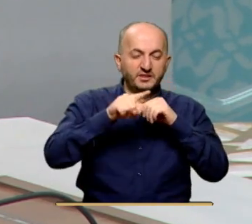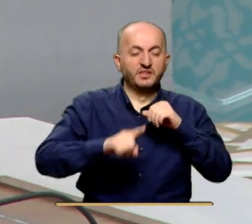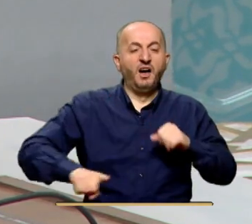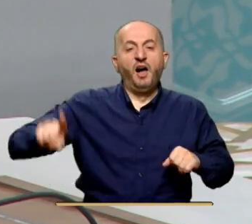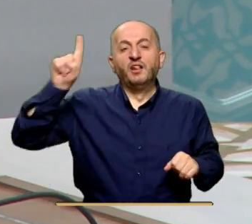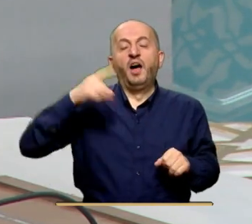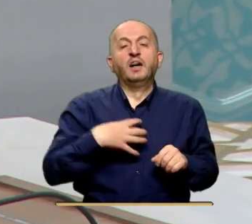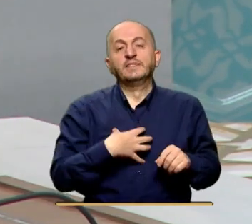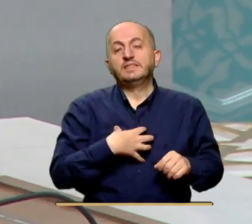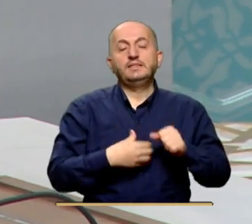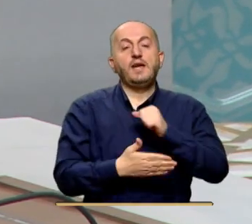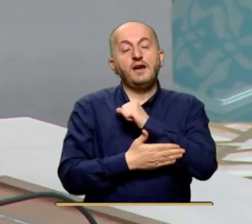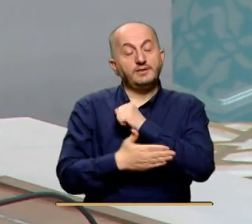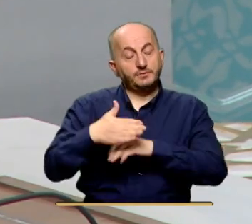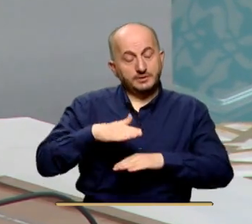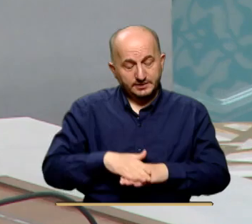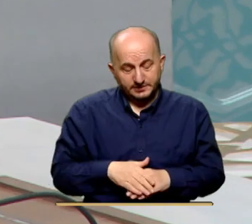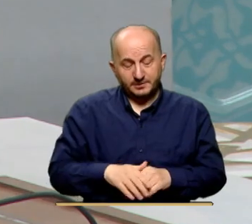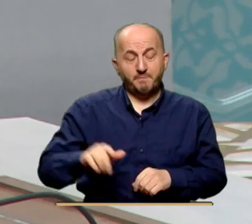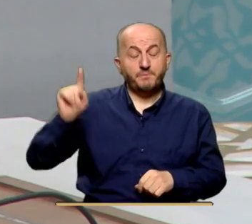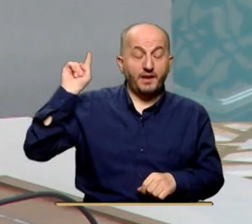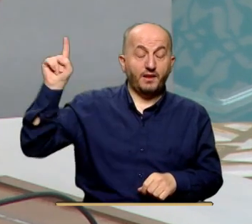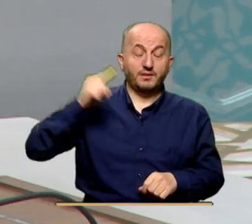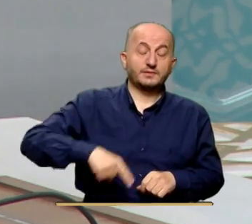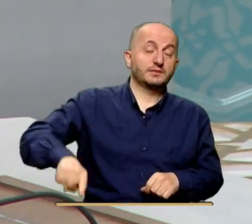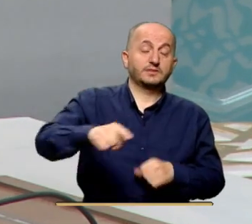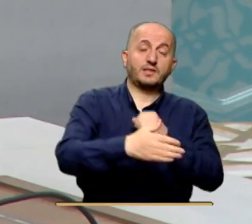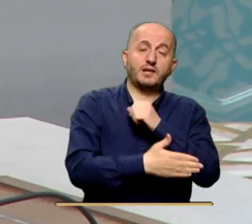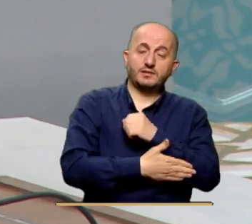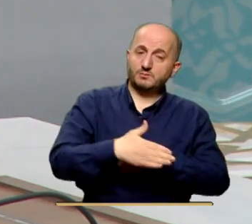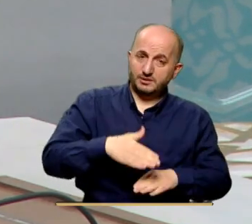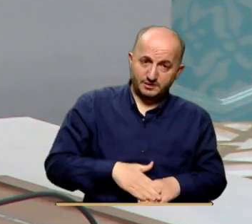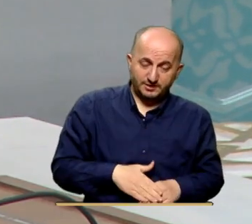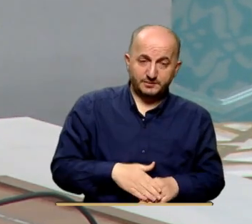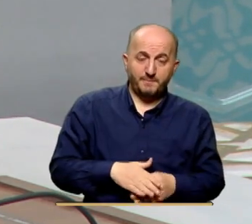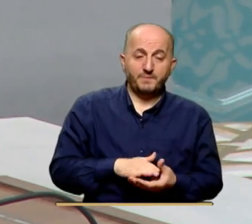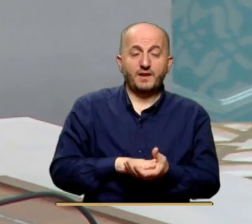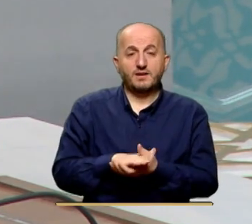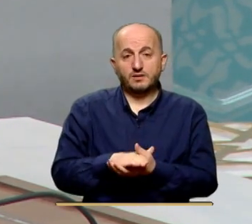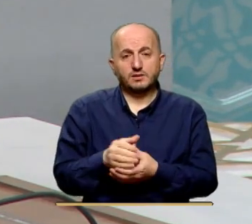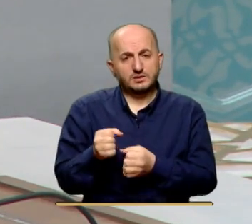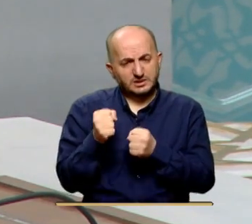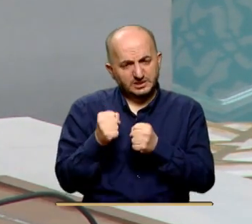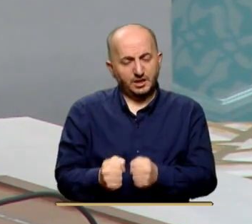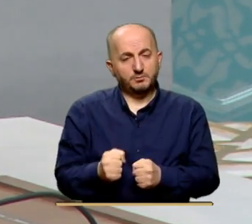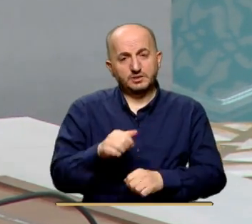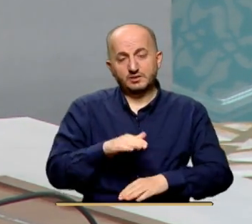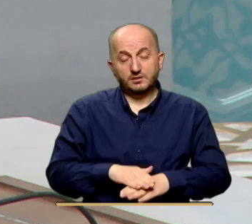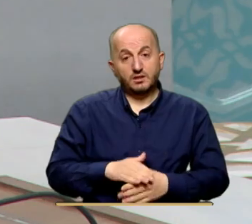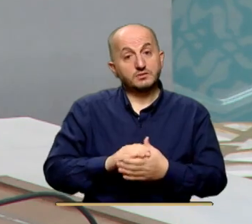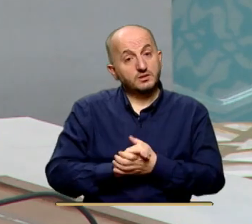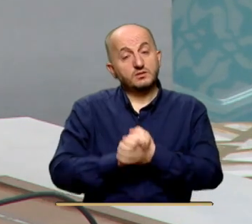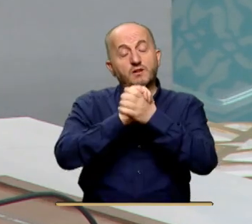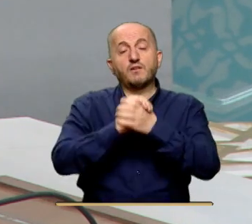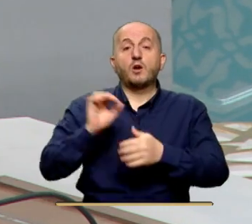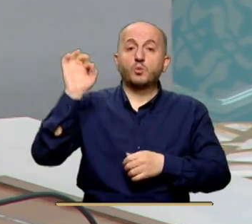Allah'ın dinine yardım ederseniz Allah da size yardım eder, ayaklarınızı sabit kılar, sizi zafere